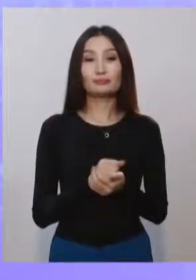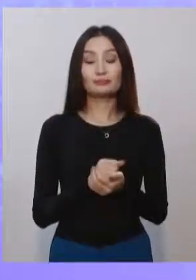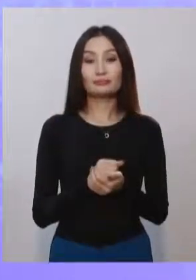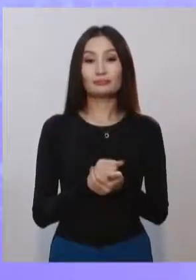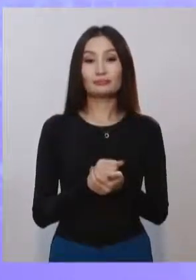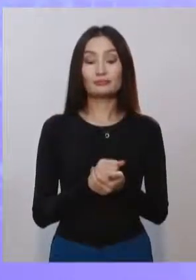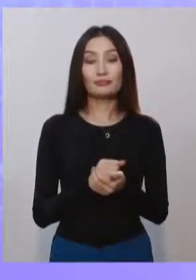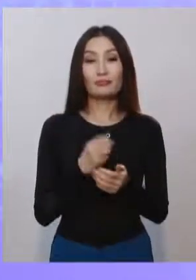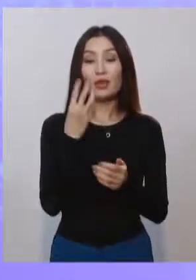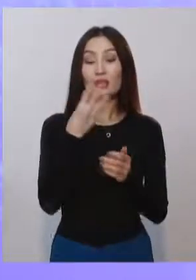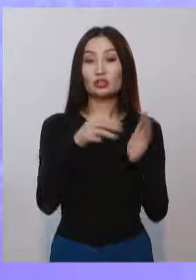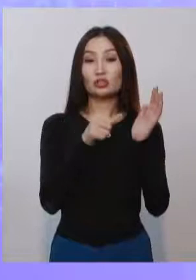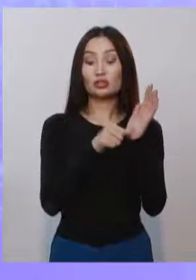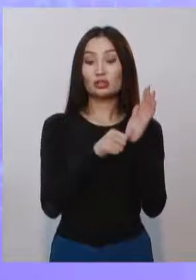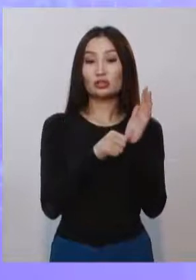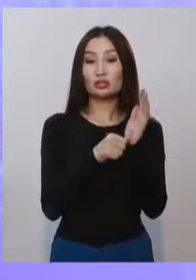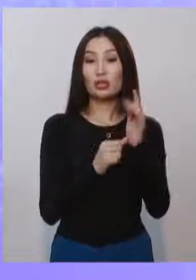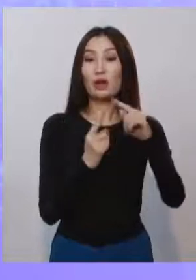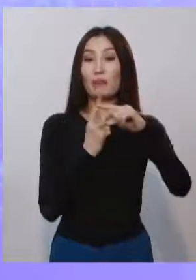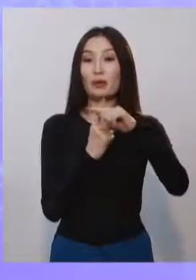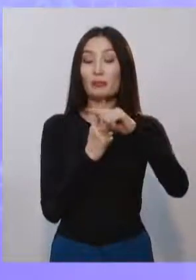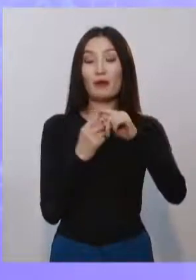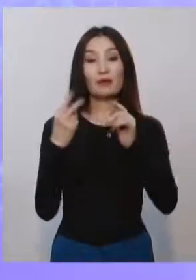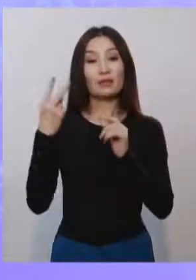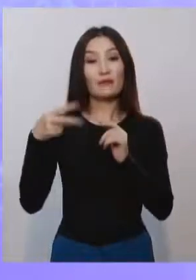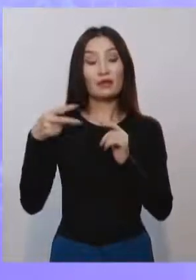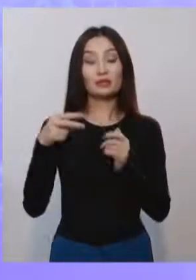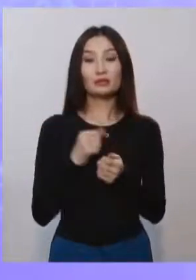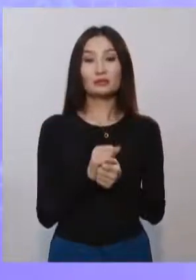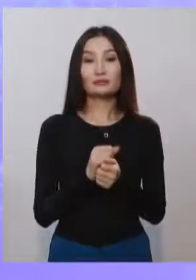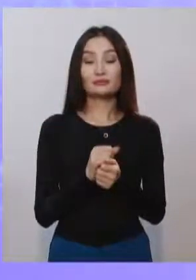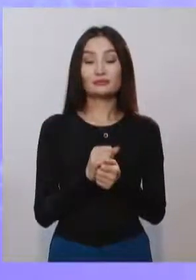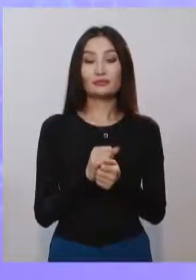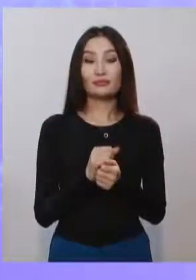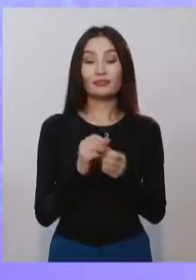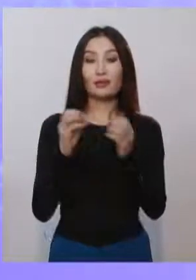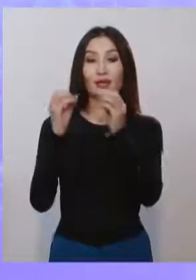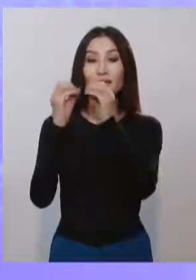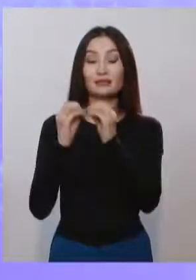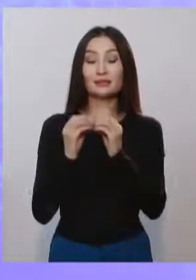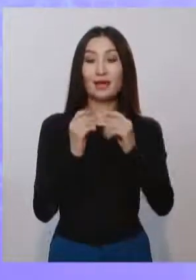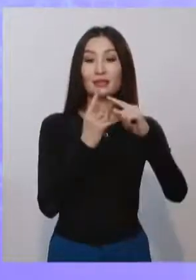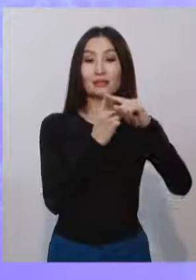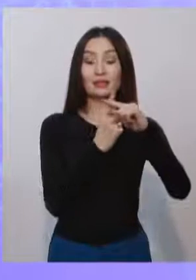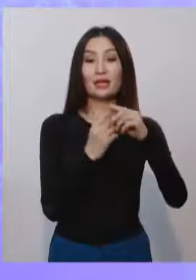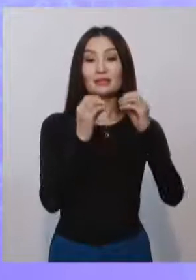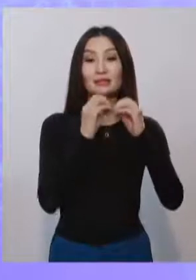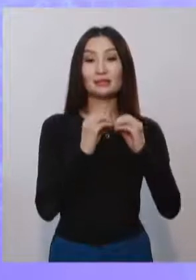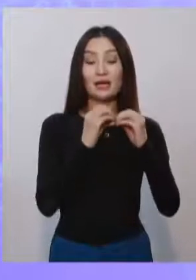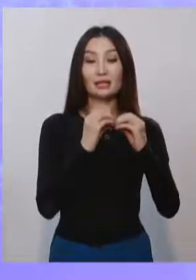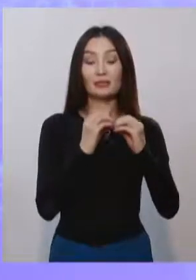к 36 прибавили 20 десятки складываем с